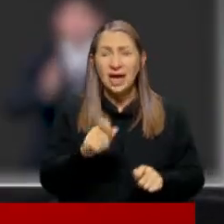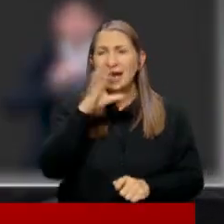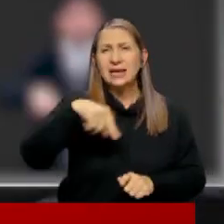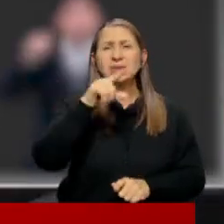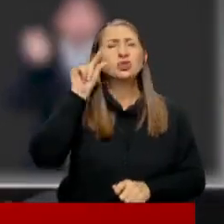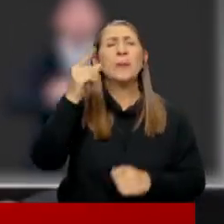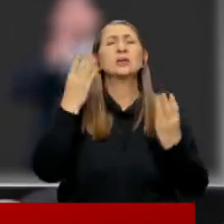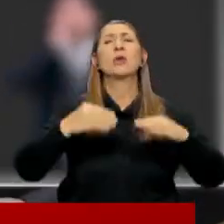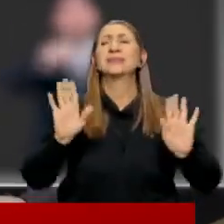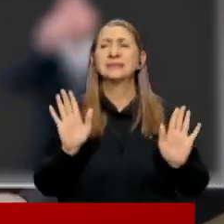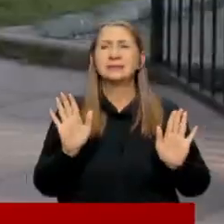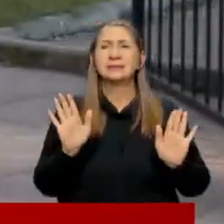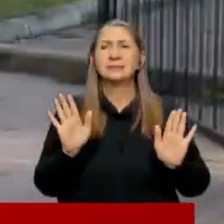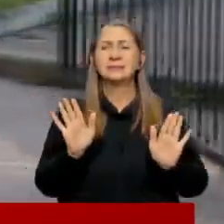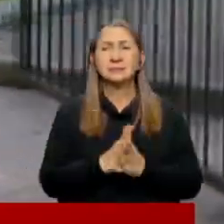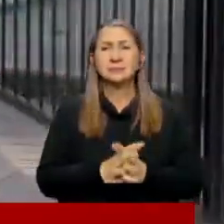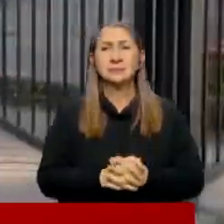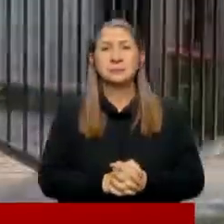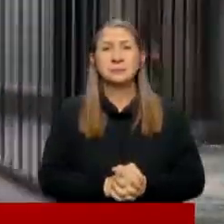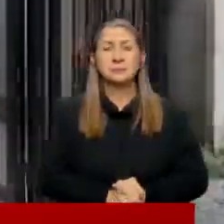kimsenin şüphesi olmaz